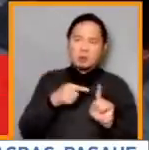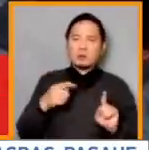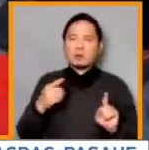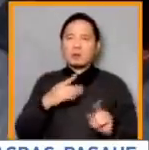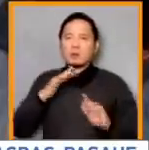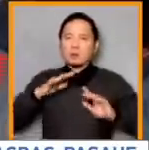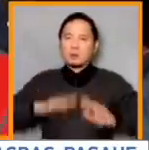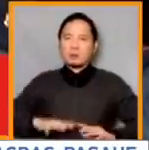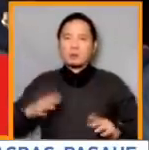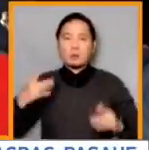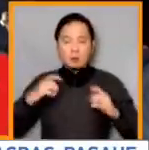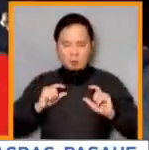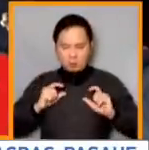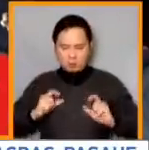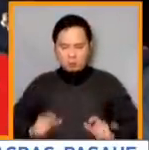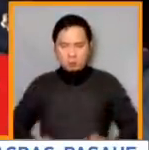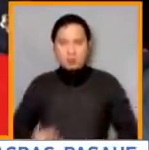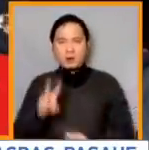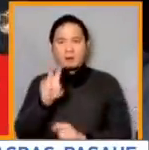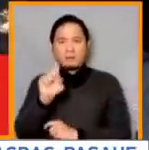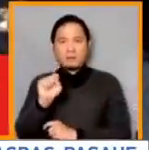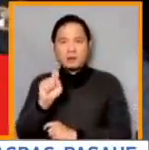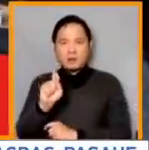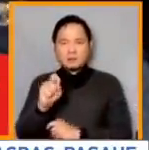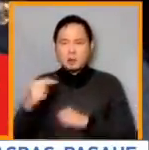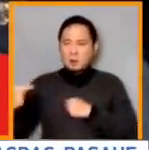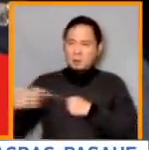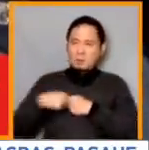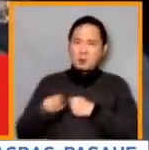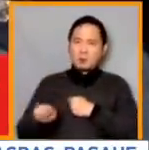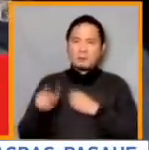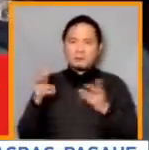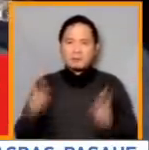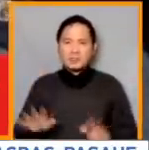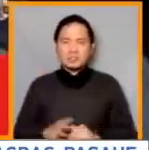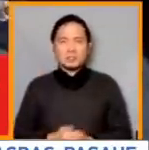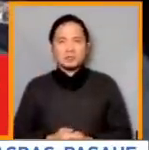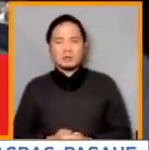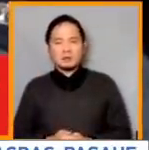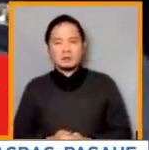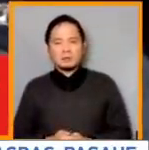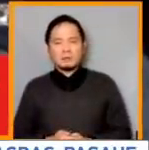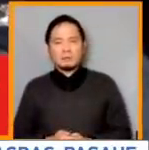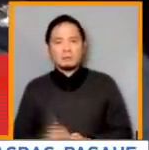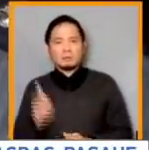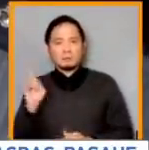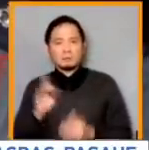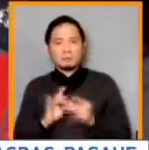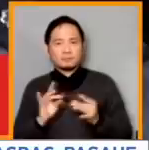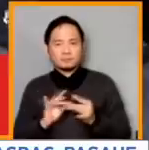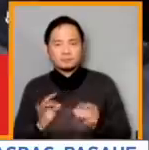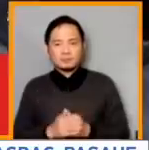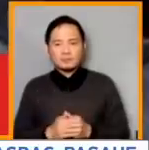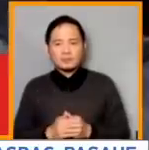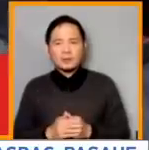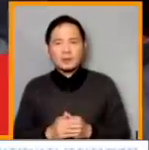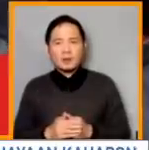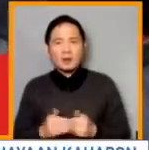Nabol po nila, ano, ginagamit yung ating mobile vehicle. At sa lugar nga po na ito, inabutan nila kung saan po